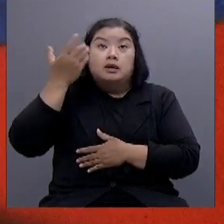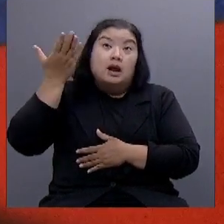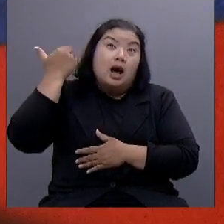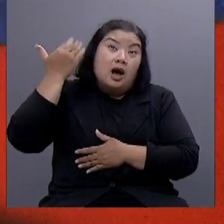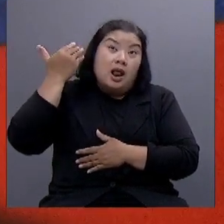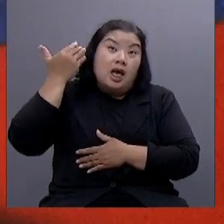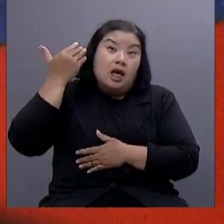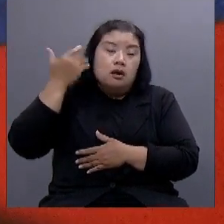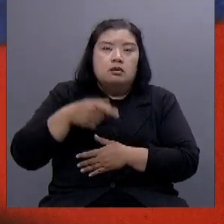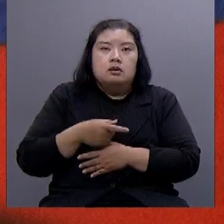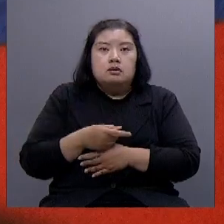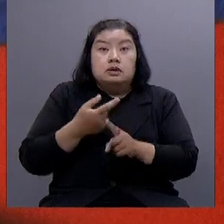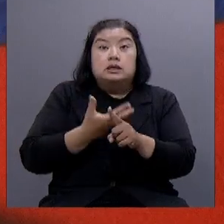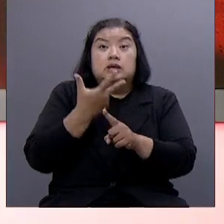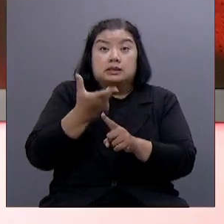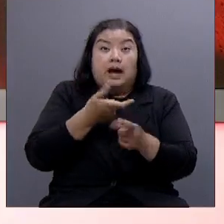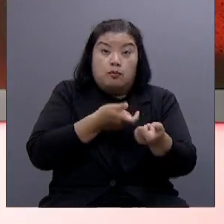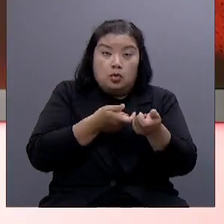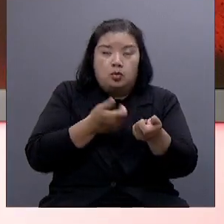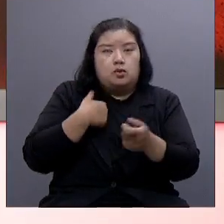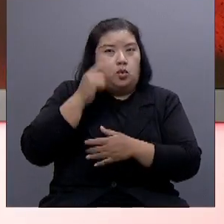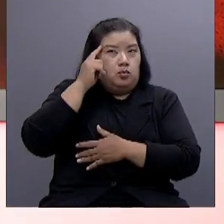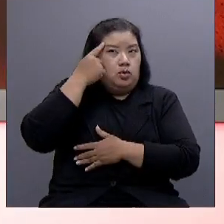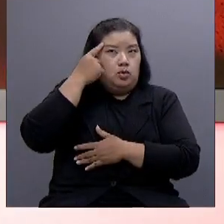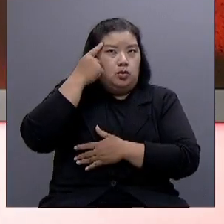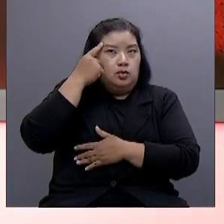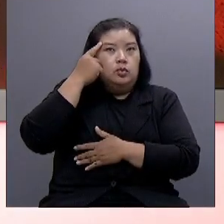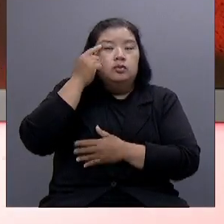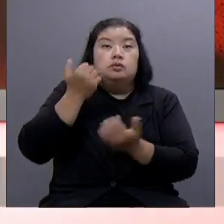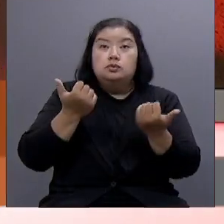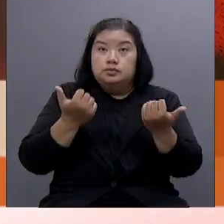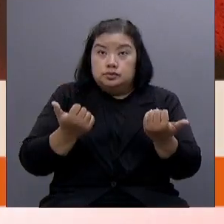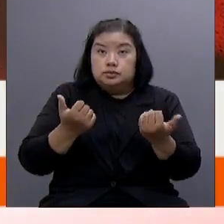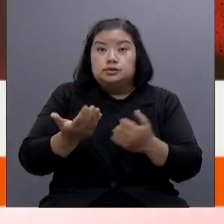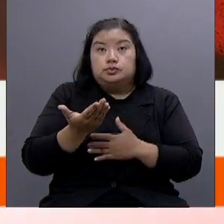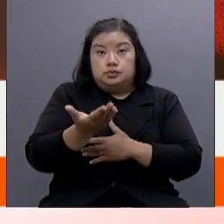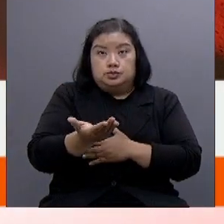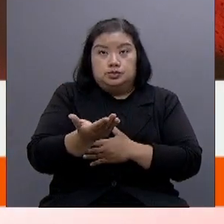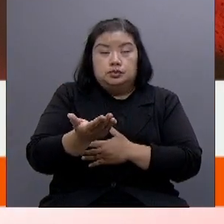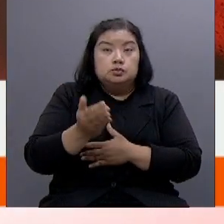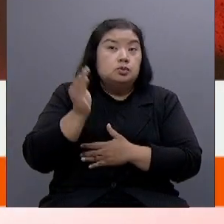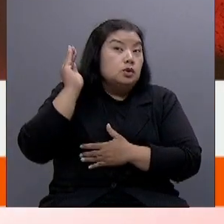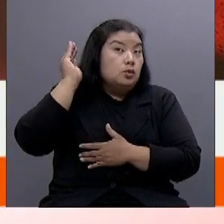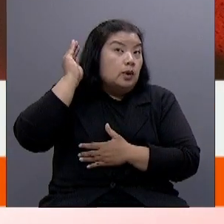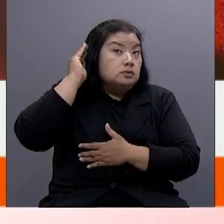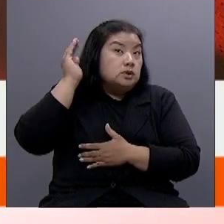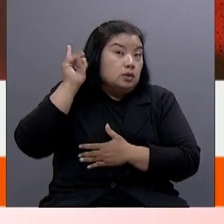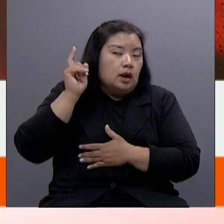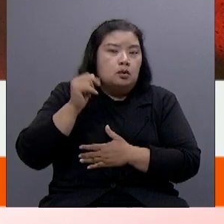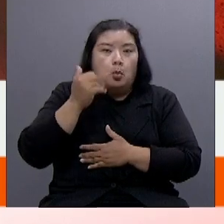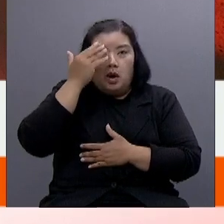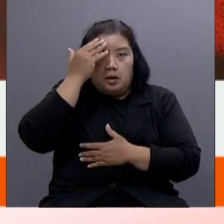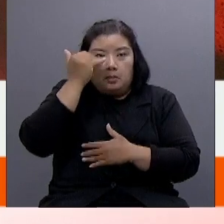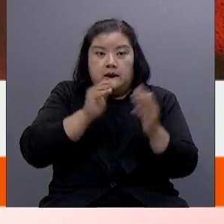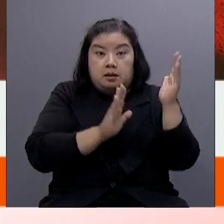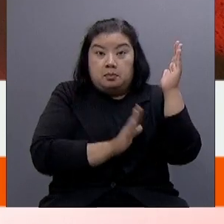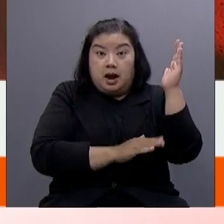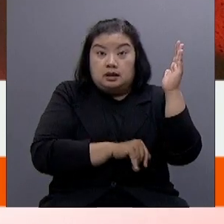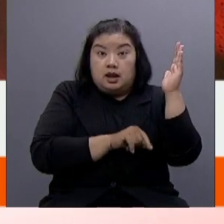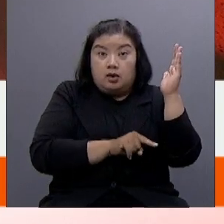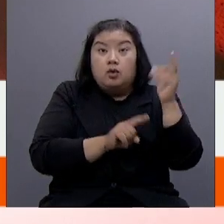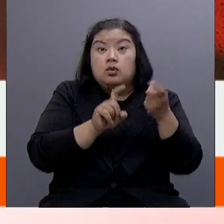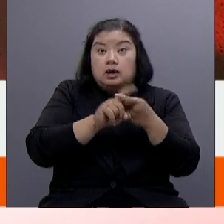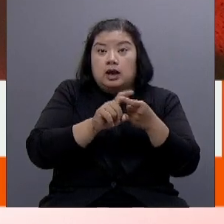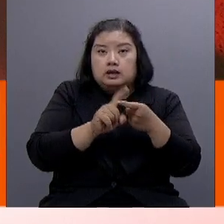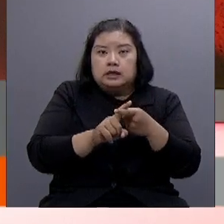ตุเมื่อ3เดือนก่อนหรือเปล่านะคะแต่คุณผู้ชมคะตอนนี้เนี่ยเบื้องต้นเชื่อว่าสาเหตุของการโจมตีน่าจะมาจากความไม่พอใจ